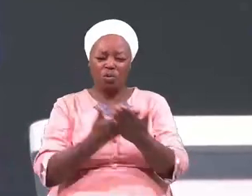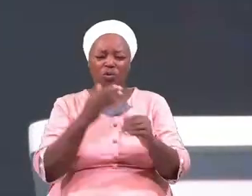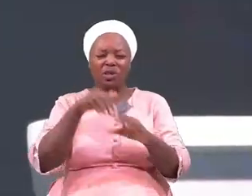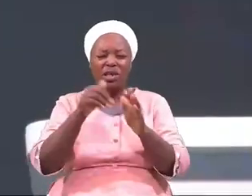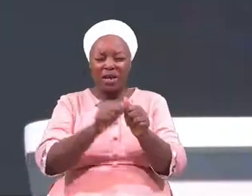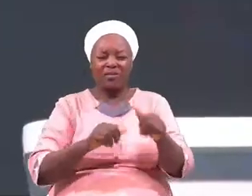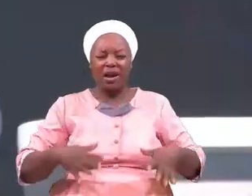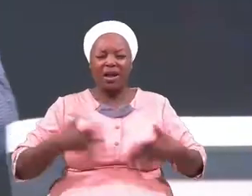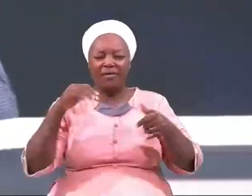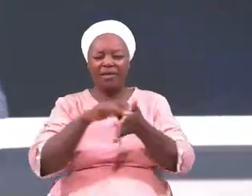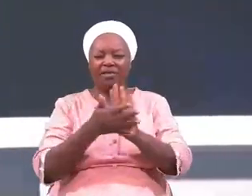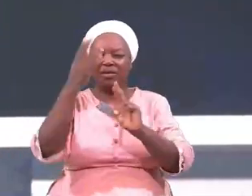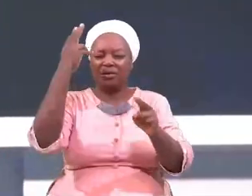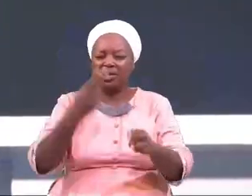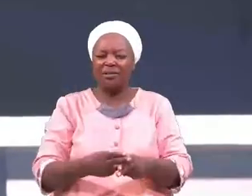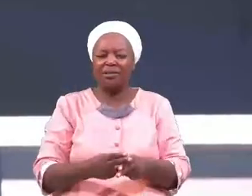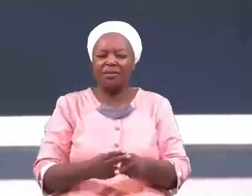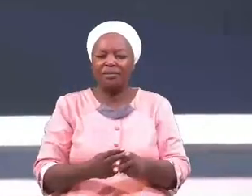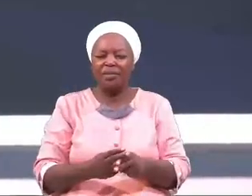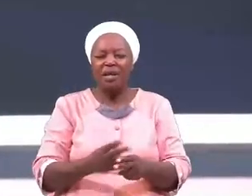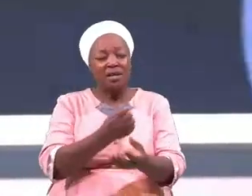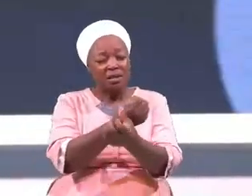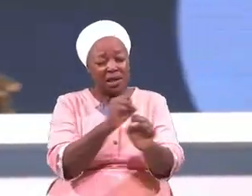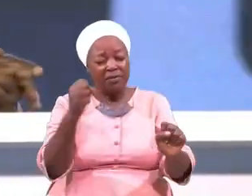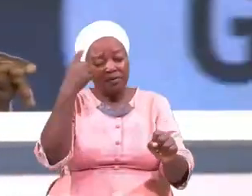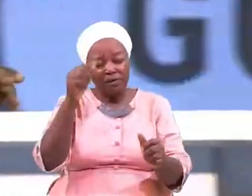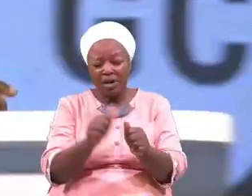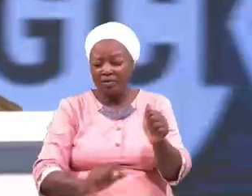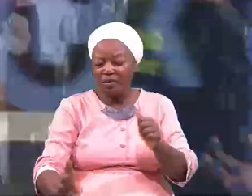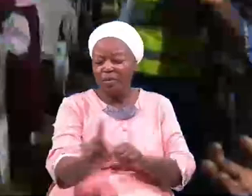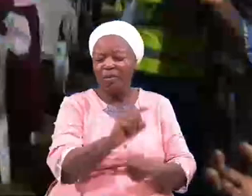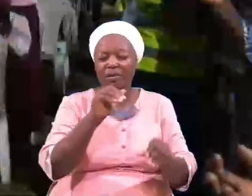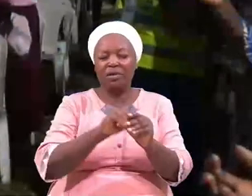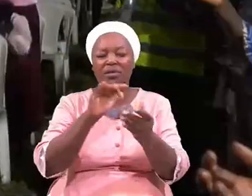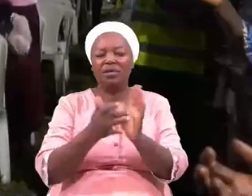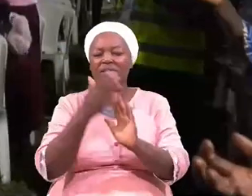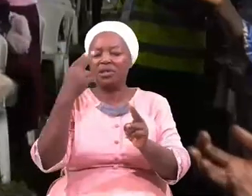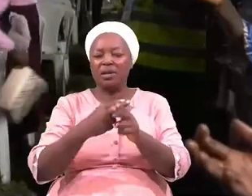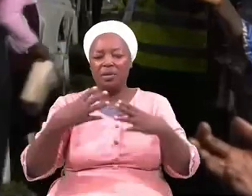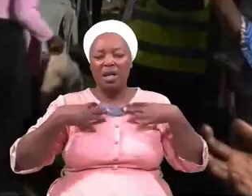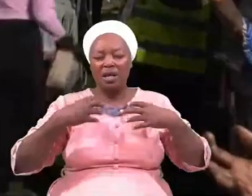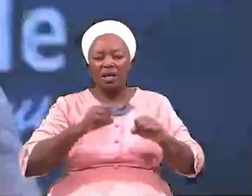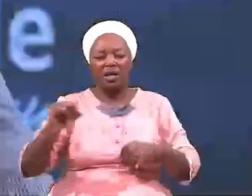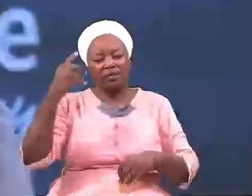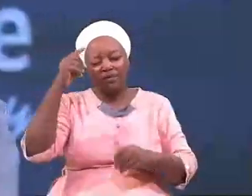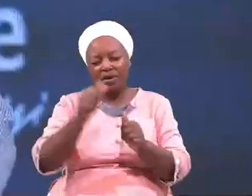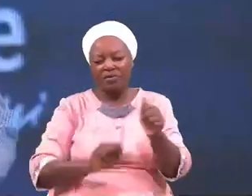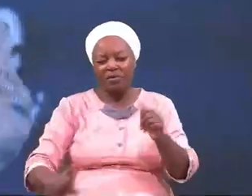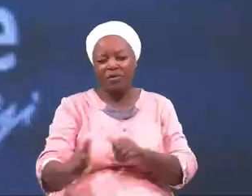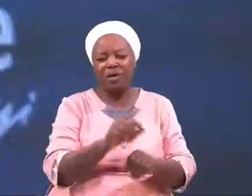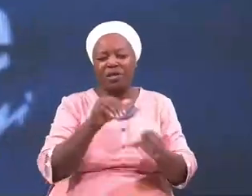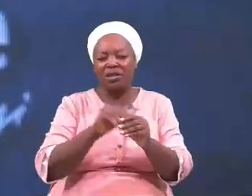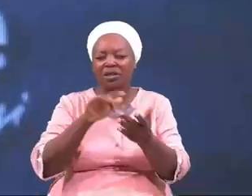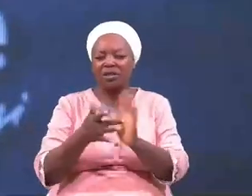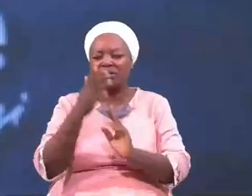Dans ton amour, tu feras du bien à toute vie. Le salut pour tout le monde. La guérison pour tout